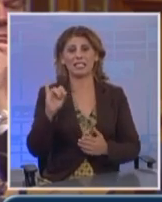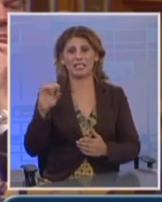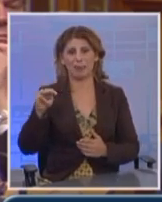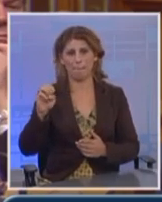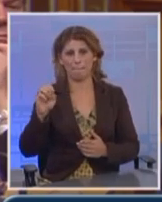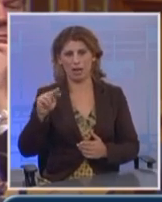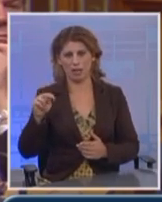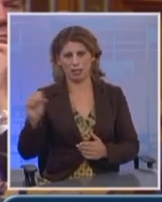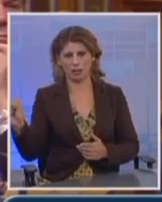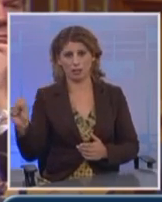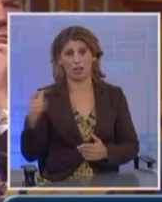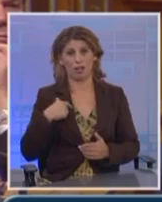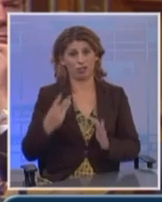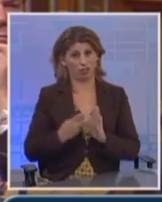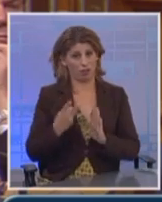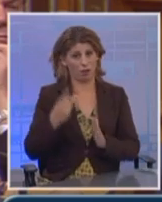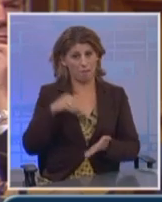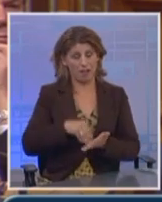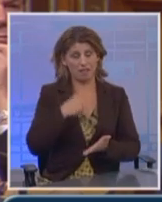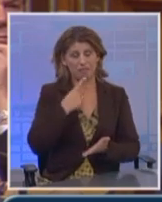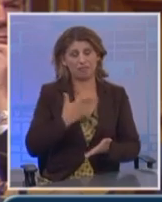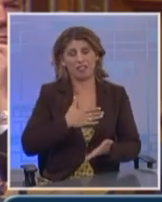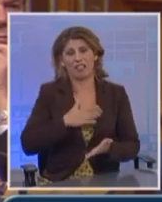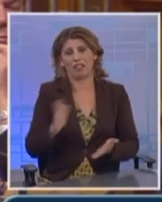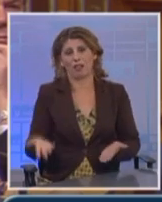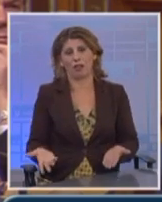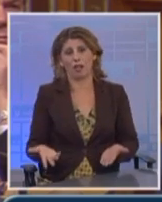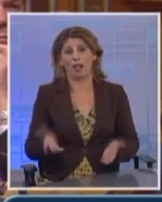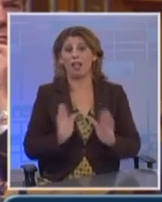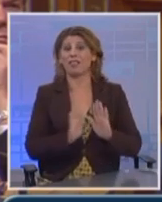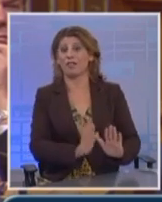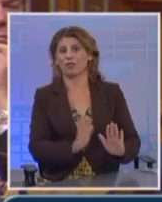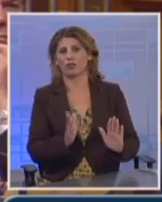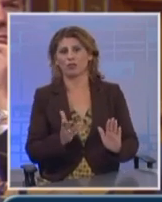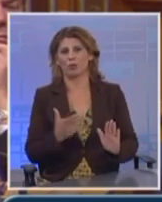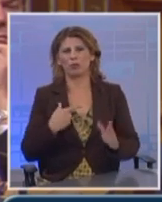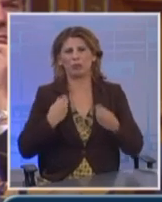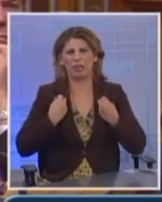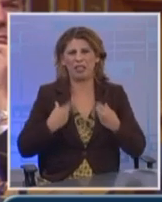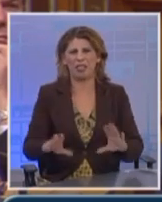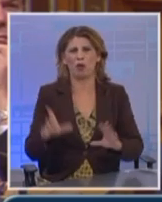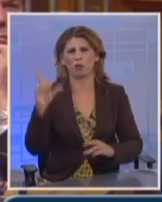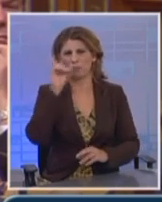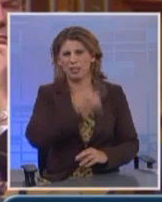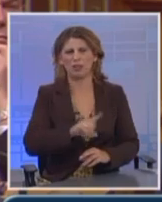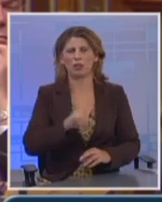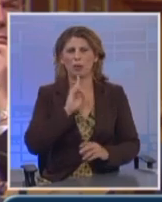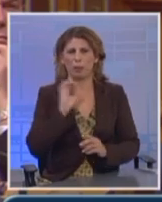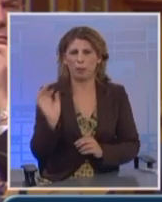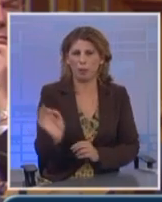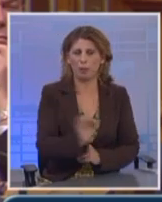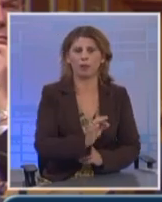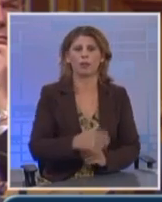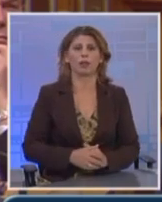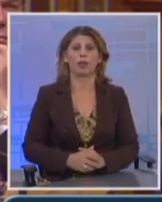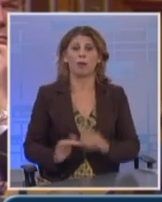Επειδή δεν θα ήθελα να αναφερθώ τρίτη φορά, αλλά δεν επρόκειτο να αφήσω έτσι, κύριε Μητσοτάκη, ούτε το χυδαίος, ούτε το ψεύτης, ούτε το συκοφάντης,